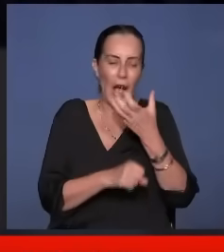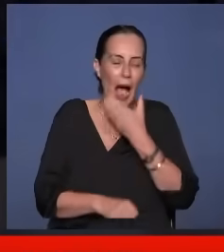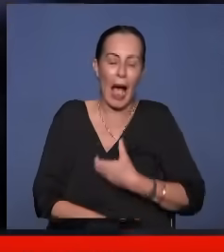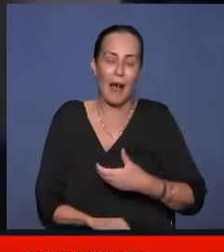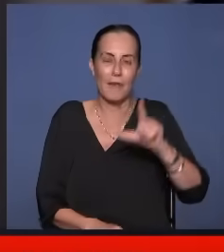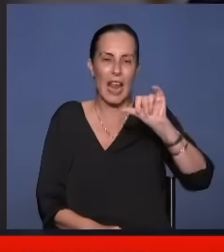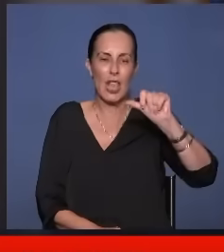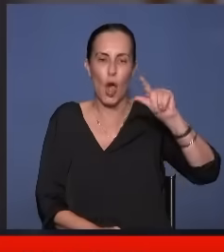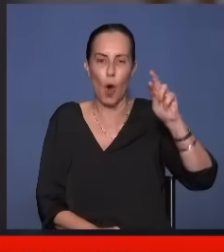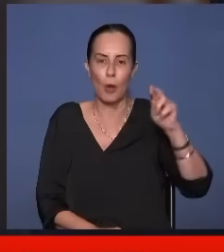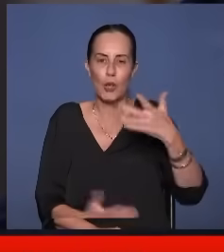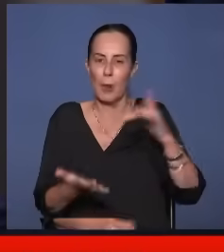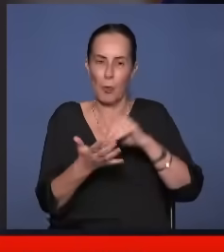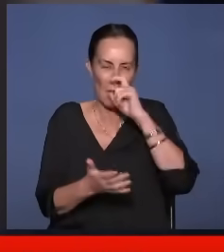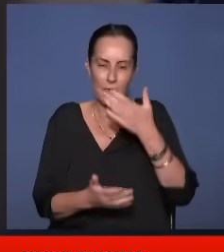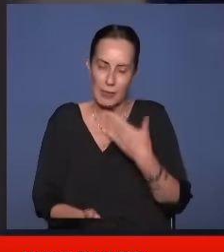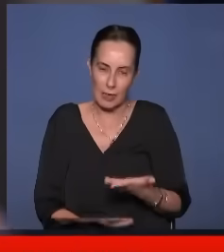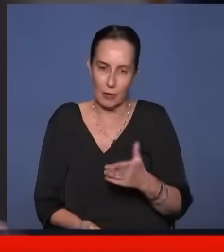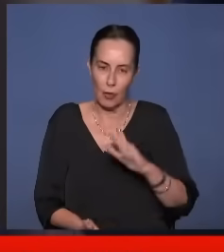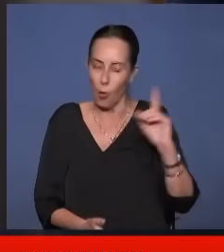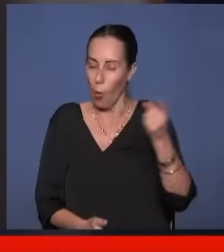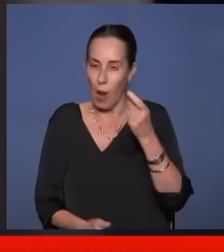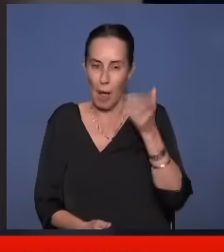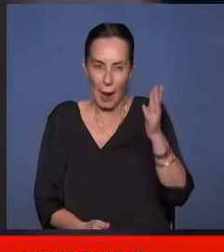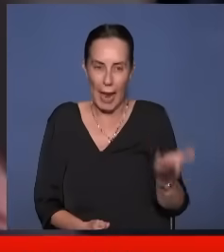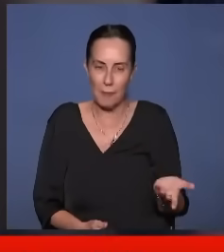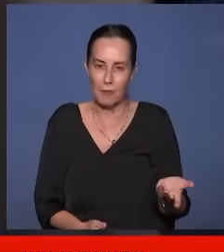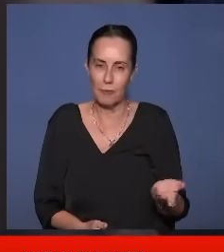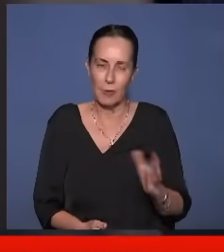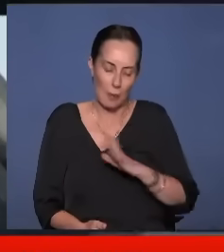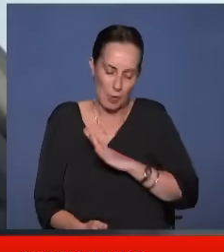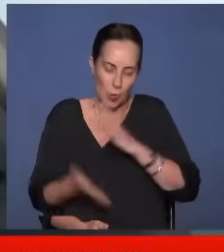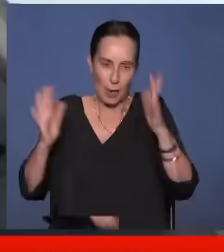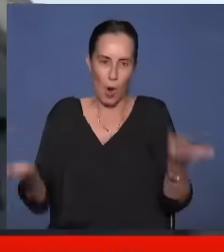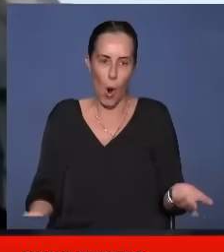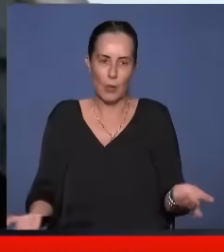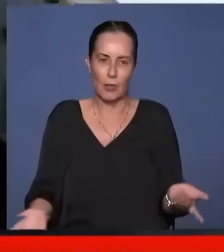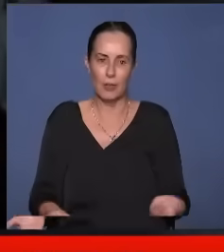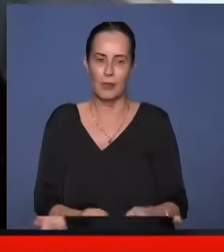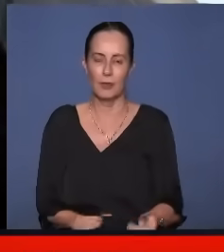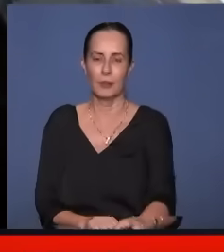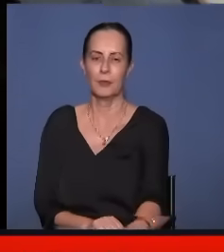ליאור, שאין מקום לערבים בארץ ישראל, וכולם המלכים. מסוכן ביותר.